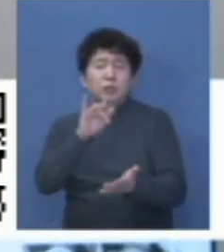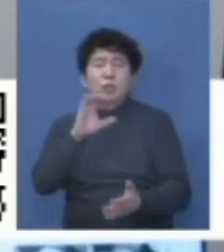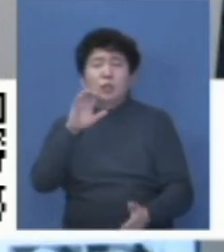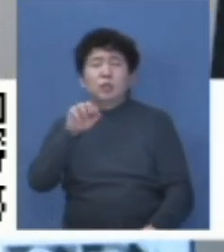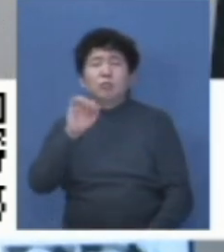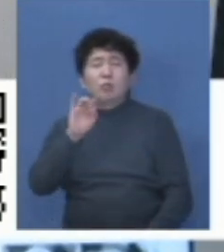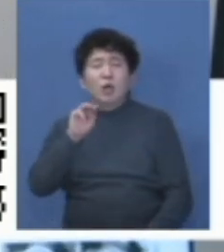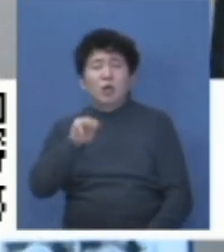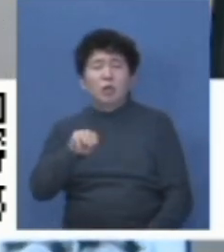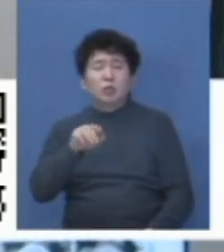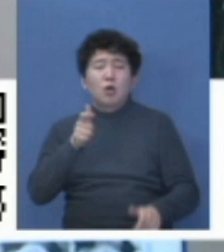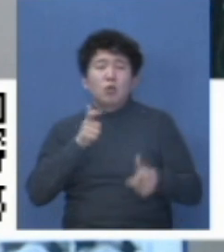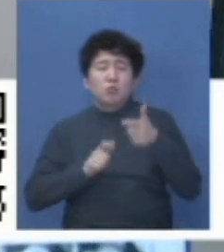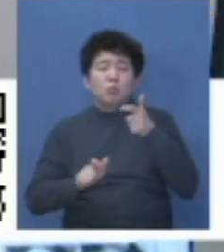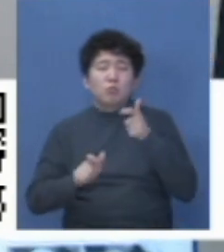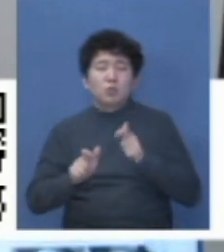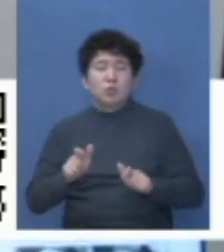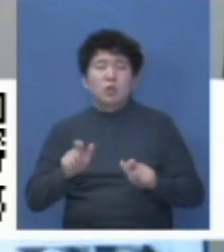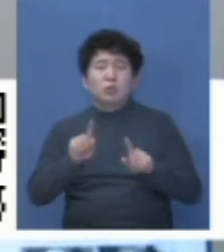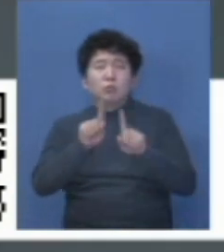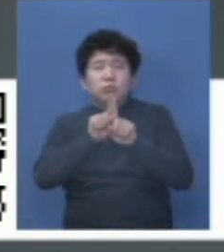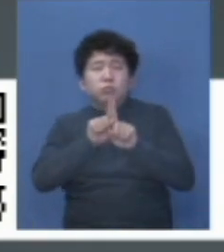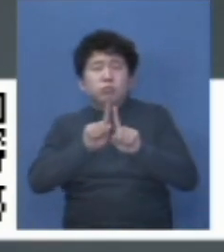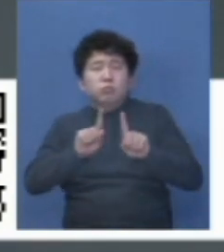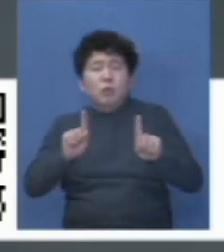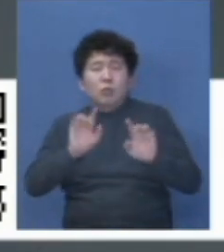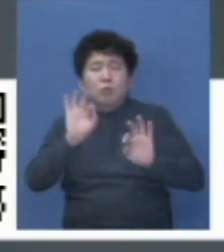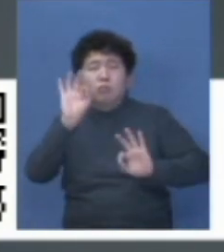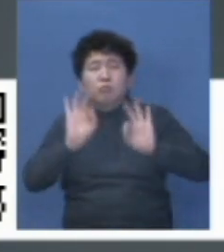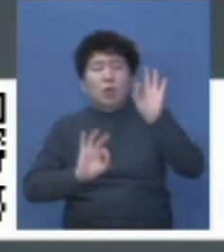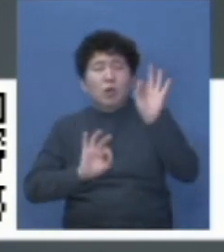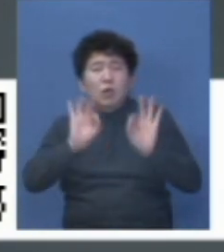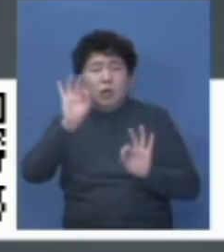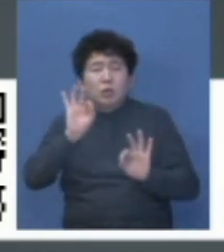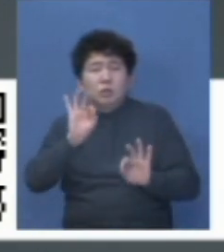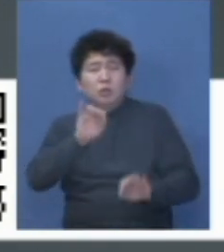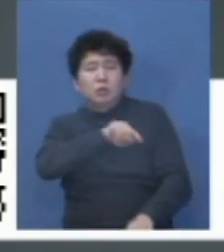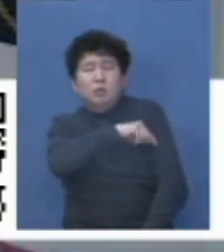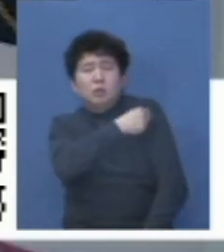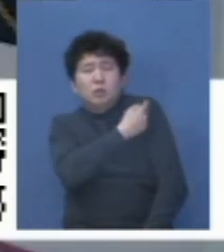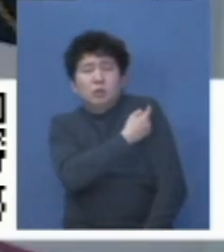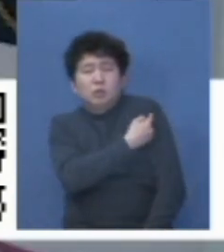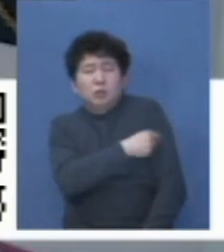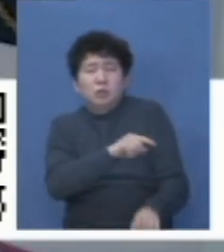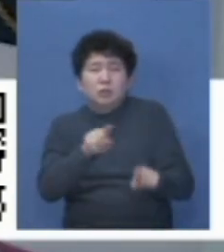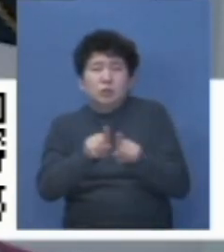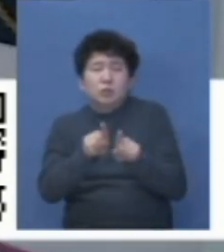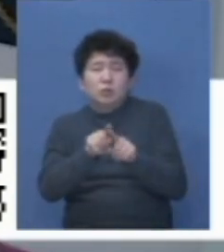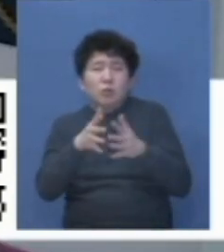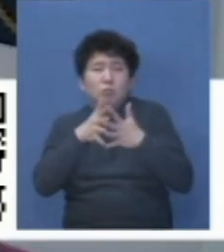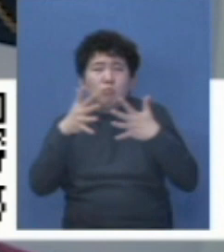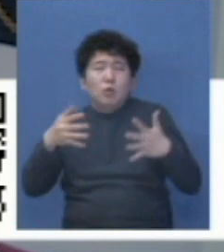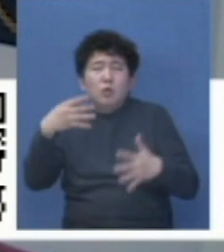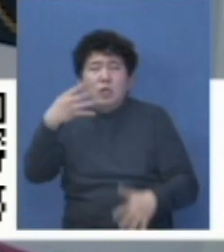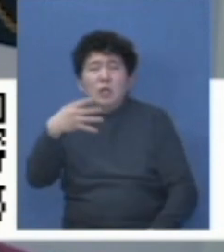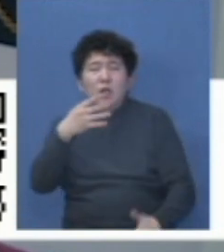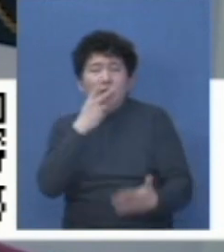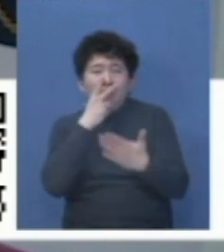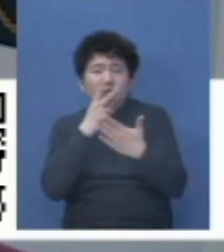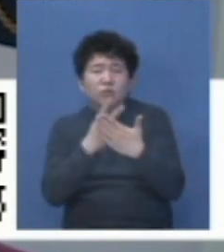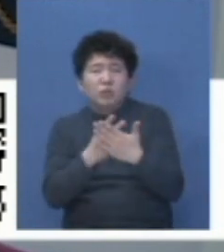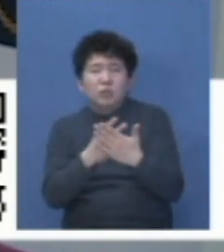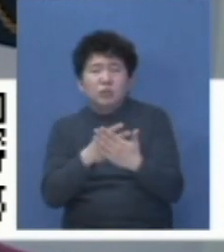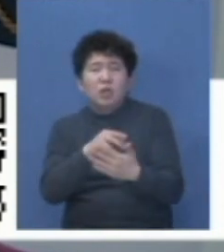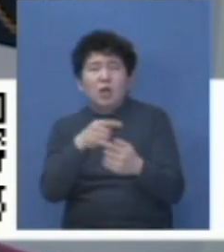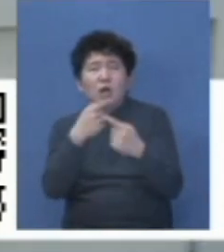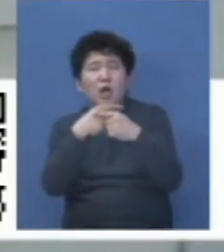Engineering. Здесь студенты занимаются инновационными проектами, в том числе в области медицины. Например, уже разработано более 40 видов